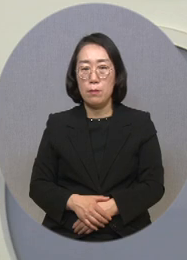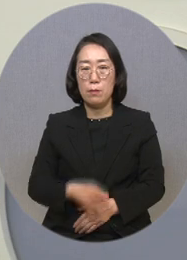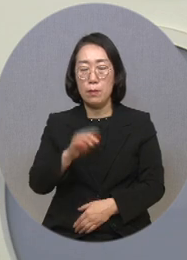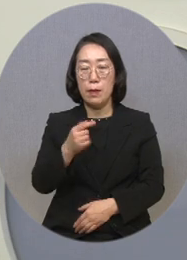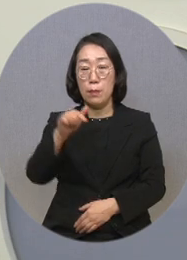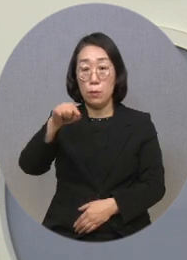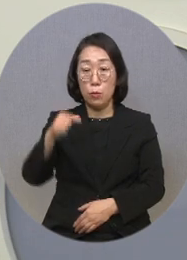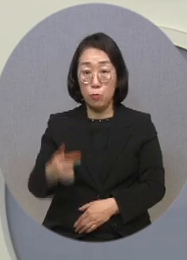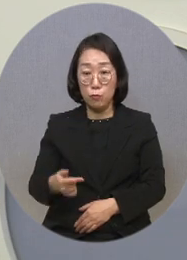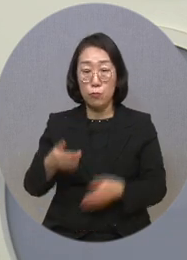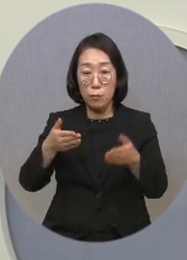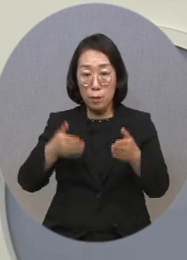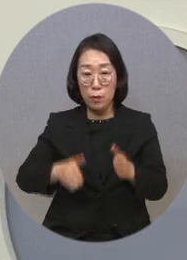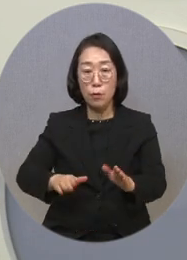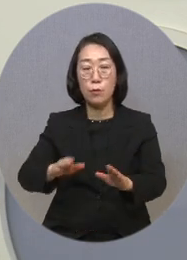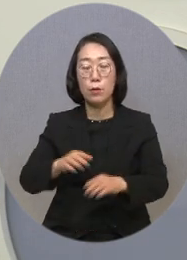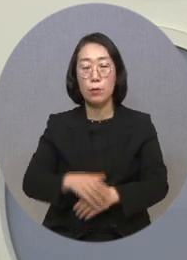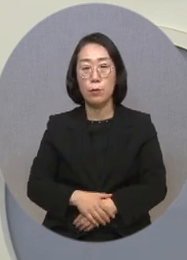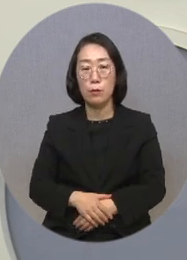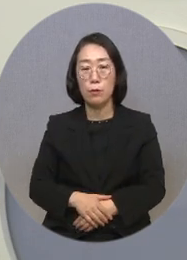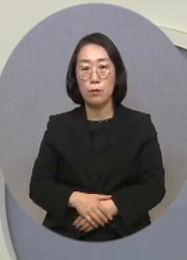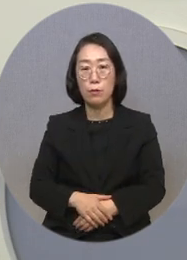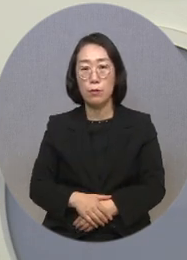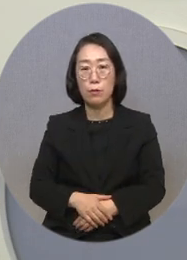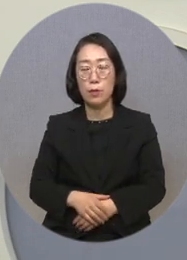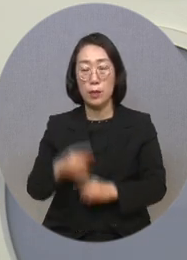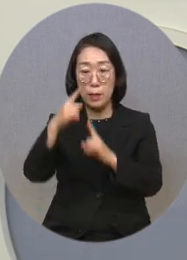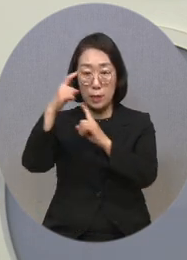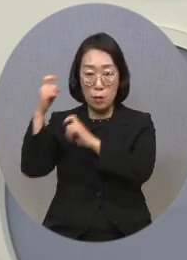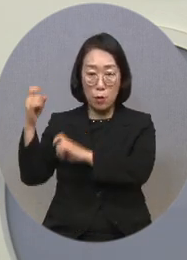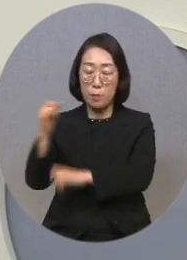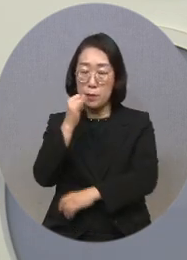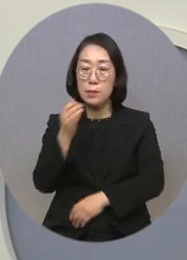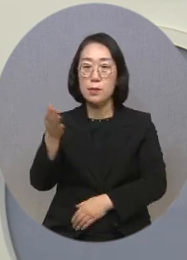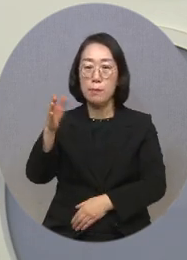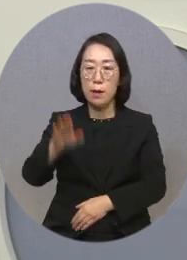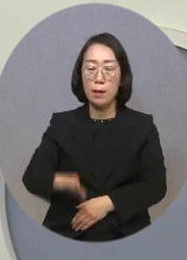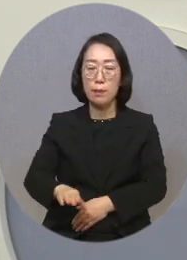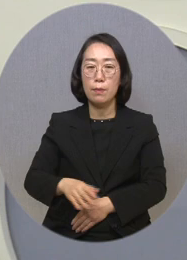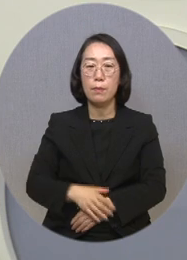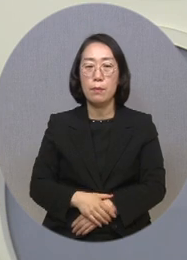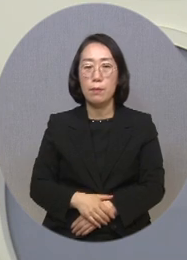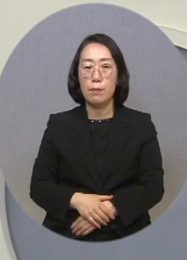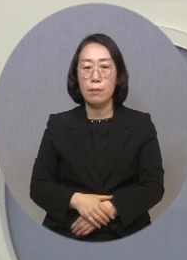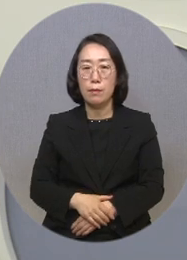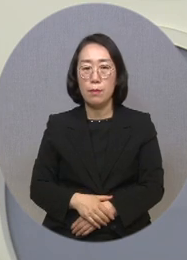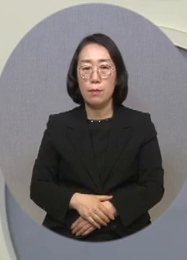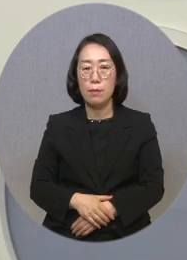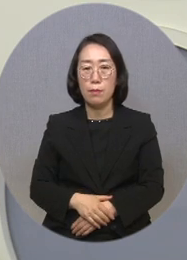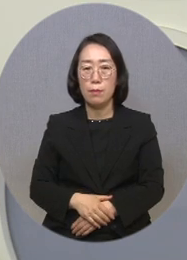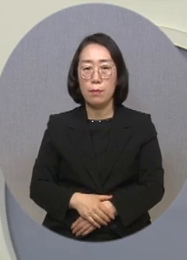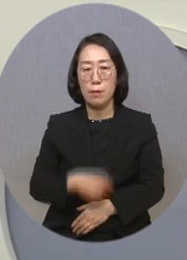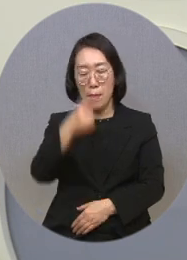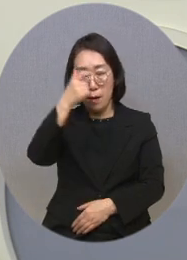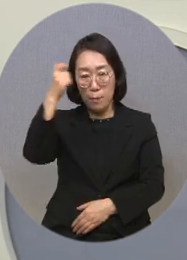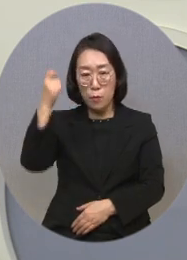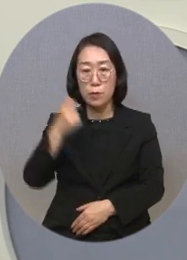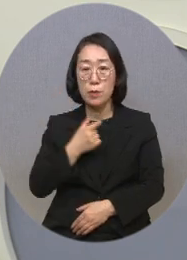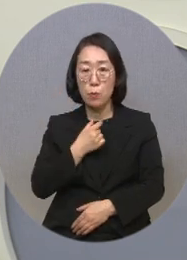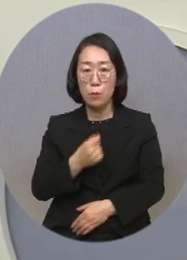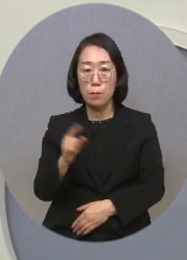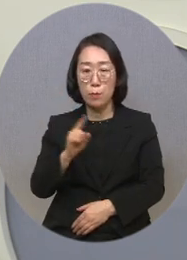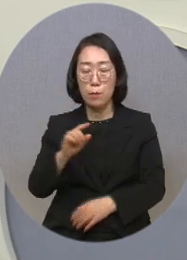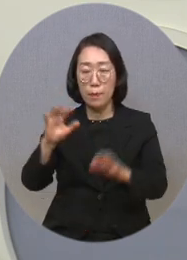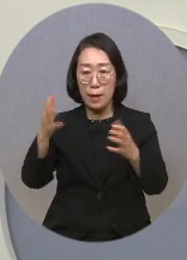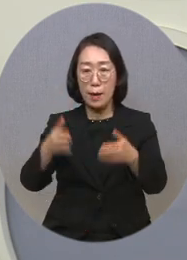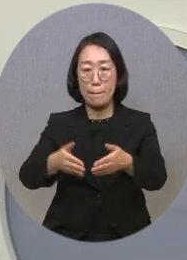단군 탄생도 그 일종 기리는 그런 저기가 있지만 할아버지의 본뜻은 나라 세운